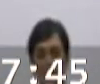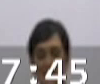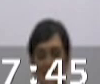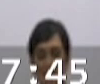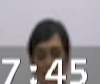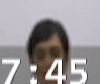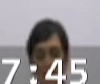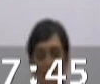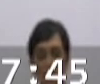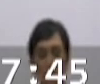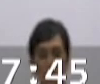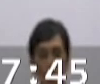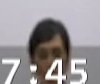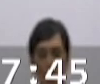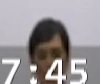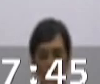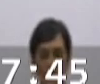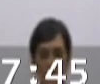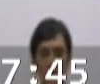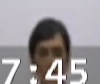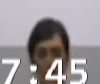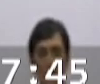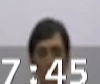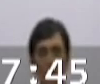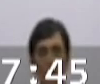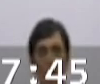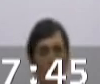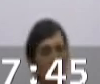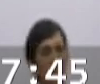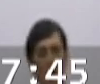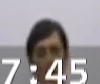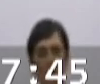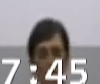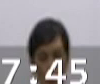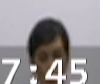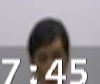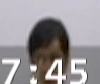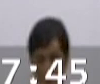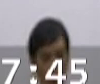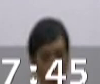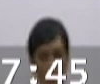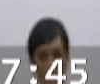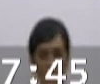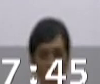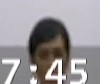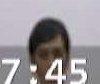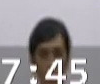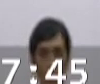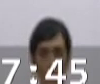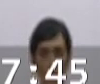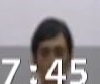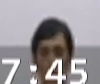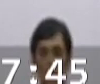როგორც ერთ-ერთი წარმატებული. Ამას არ ვამბობ მხოლოდ მე, ამას ის